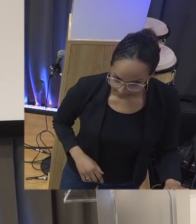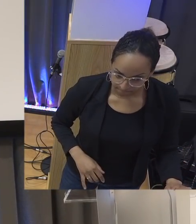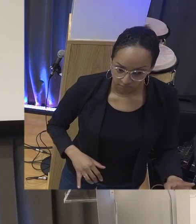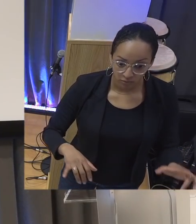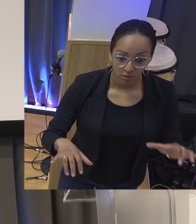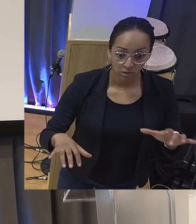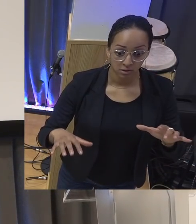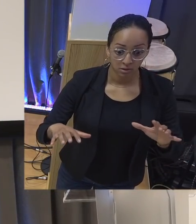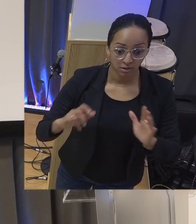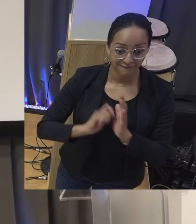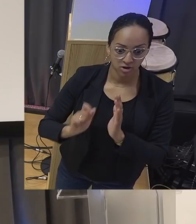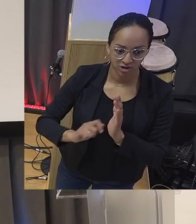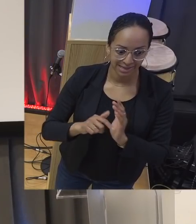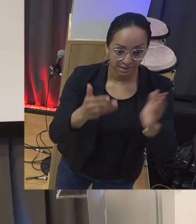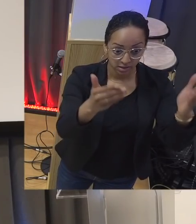mouvement évangélique.